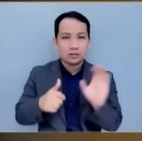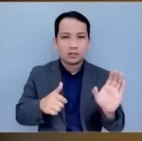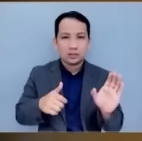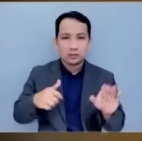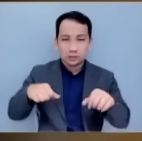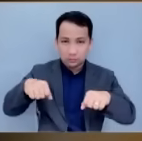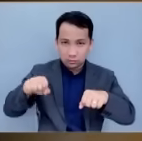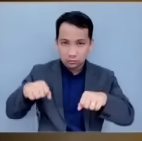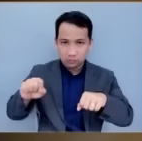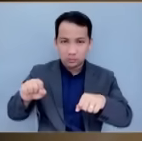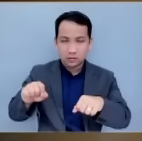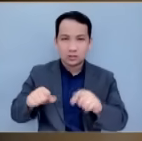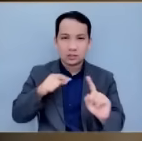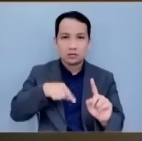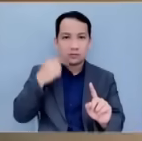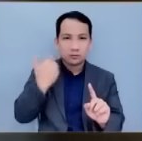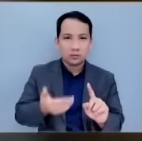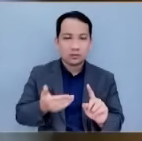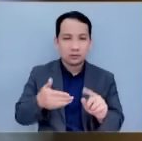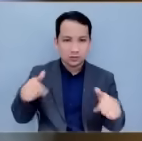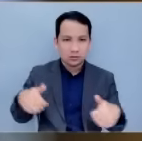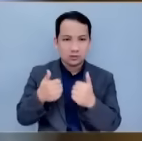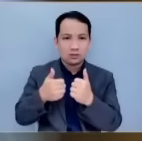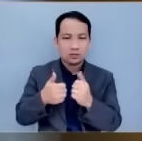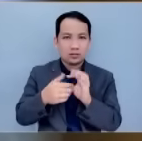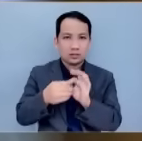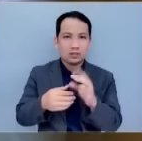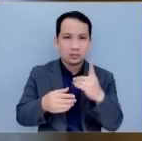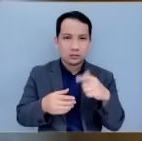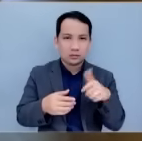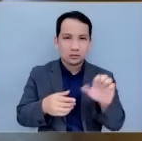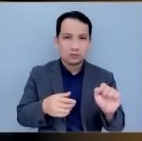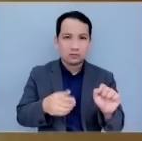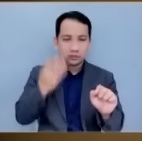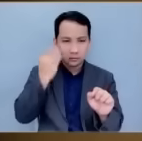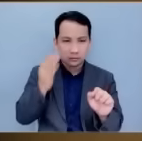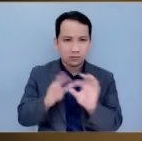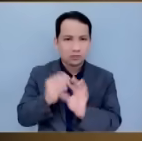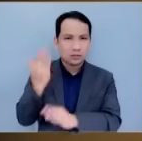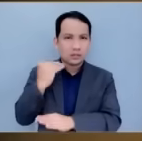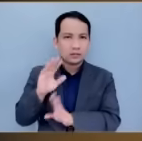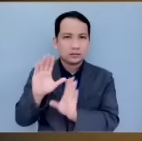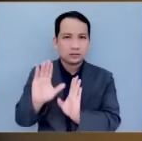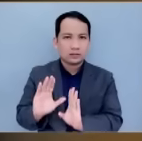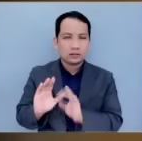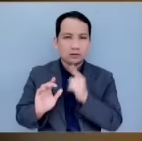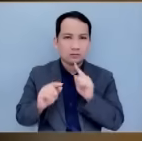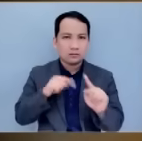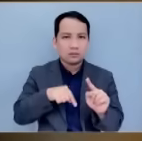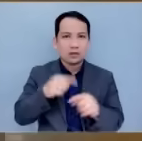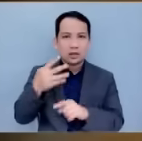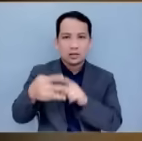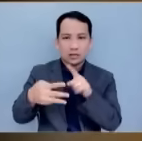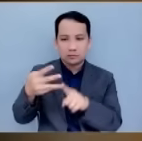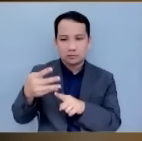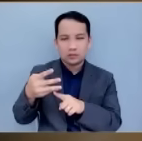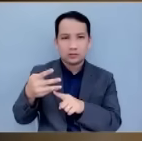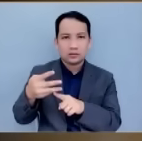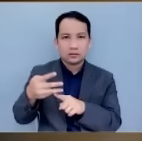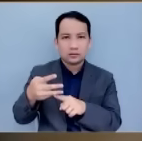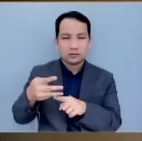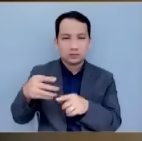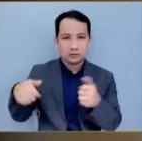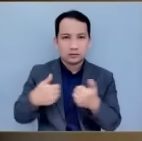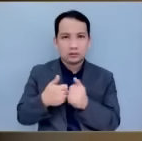on the spot ang bata nang bumangga sa gate ng isang bahay ang sinasakyang motorsiklo noong Linggo. Bukod sa bata, may 4 pang sakayang motorsiklo. Lahat sila